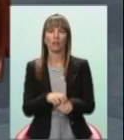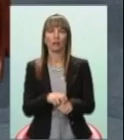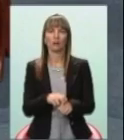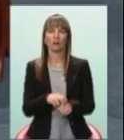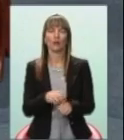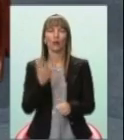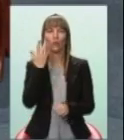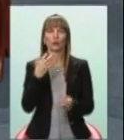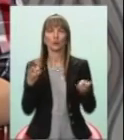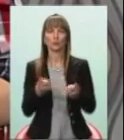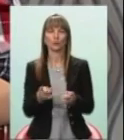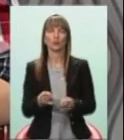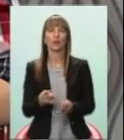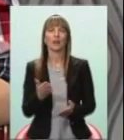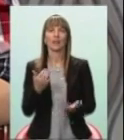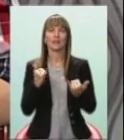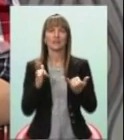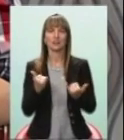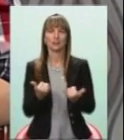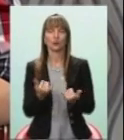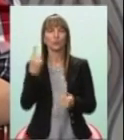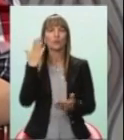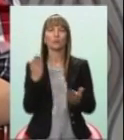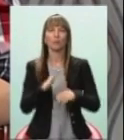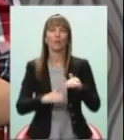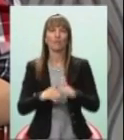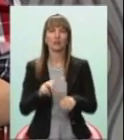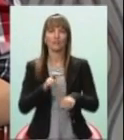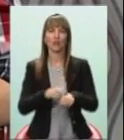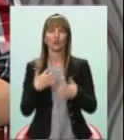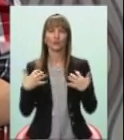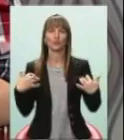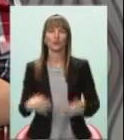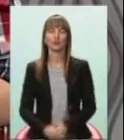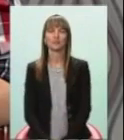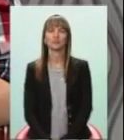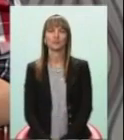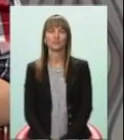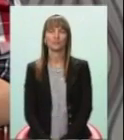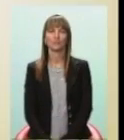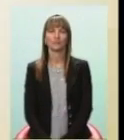може трапитися. Ну а зараз, власне, давайте дізнаємося, що це за професія така ветеринар.